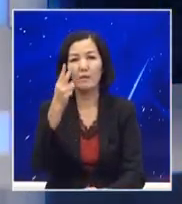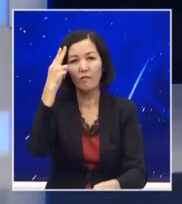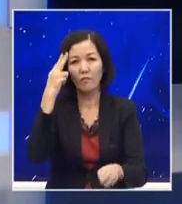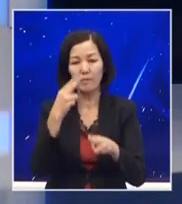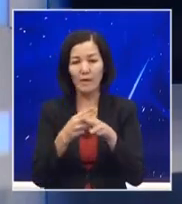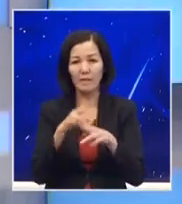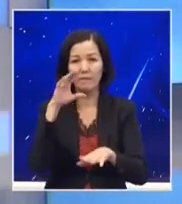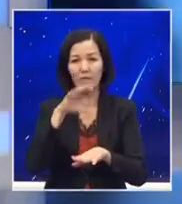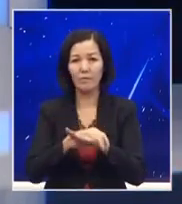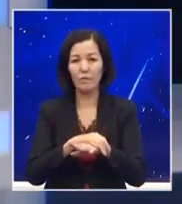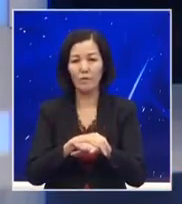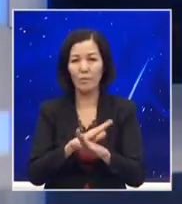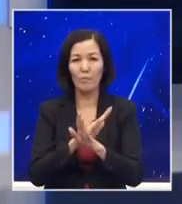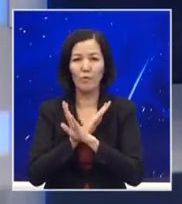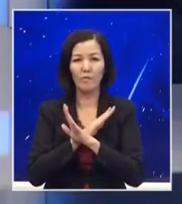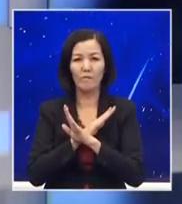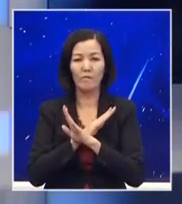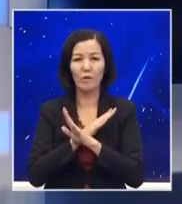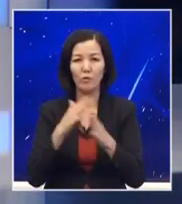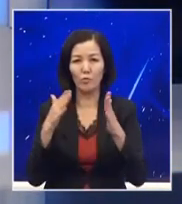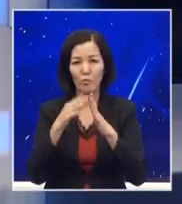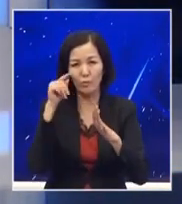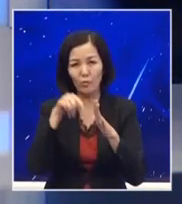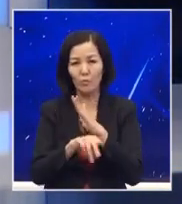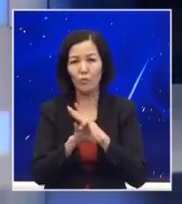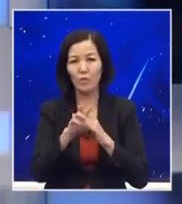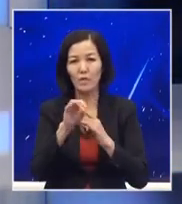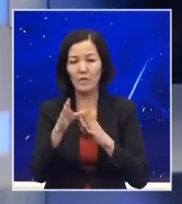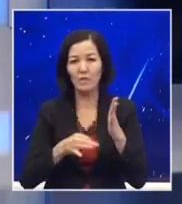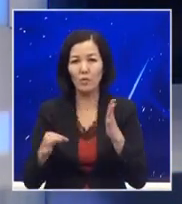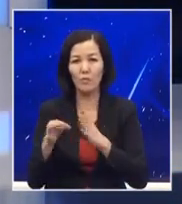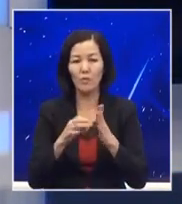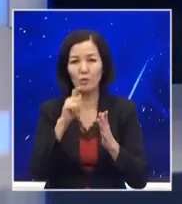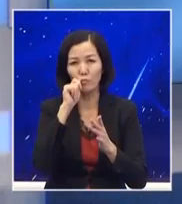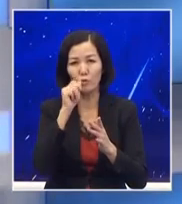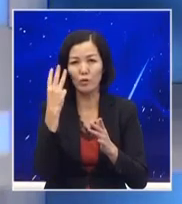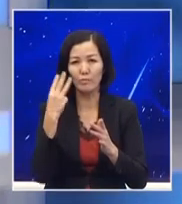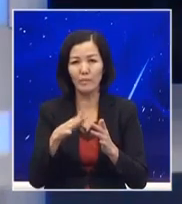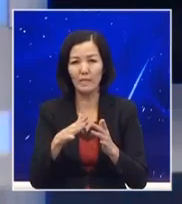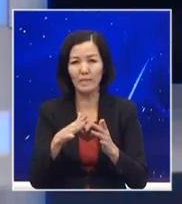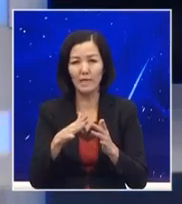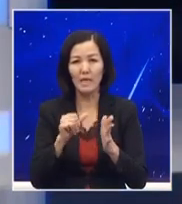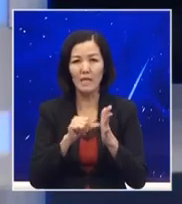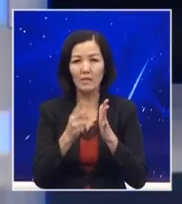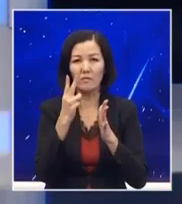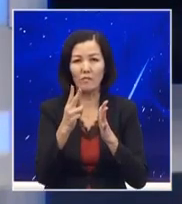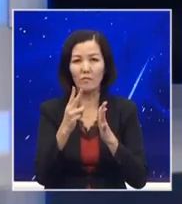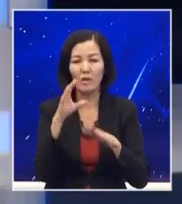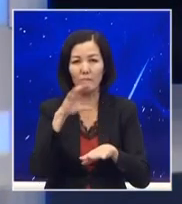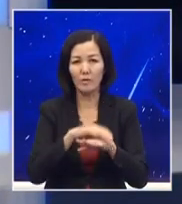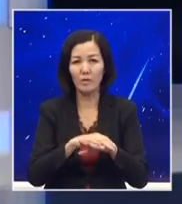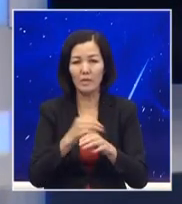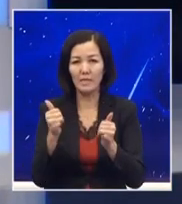Двух братьев обнаружили мертвыми в доме в Туркестанской области. Мужчин 50 и 62 лет